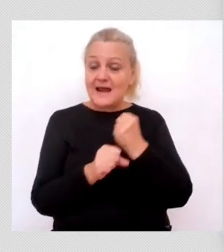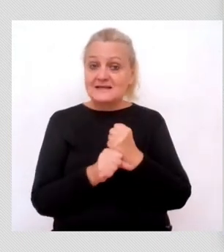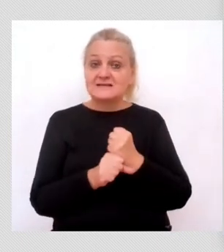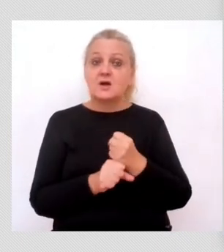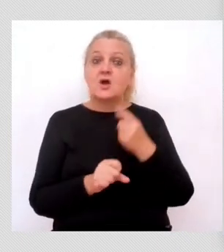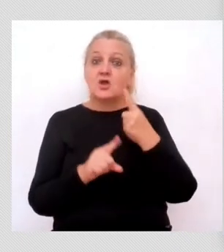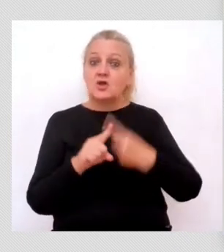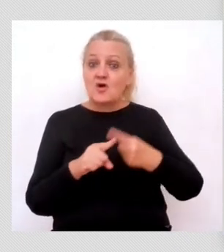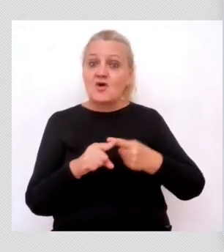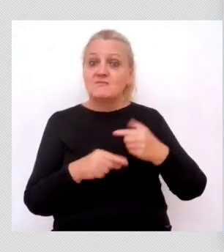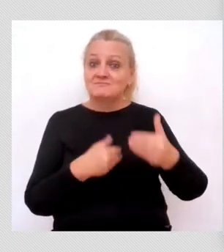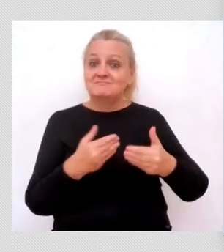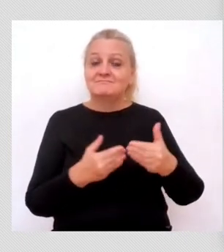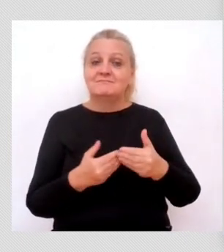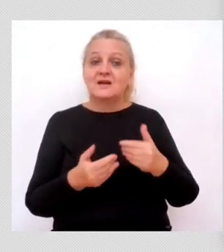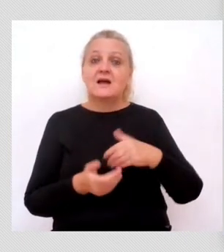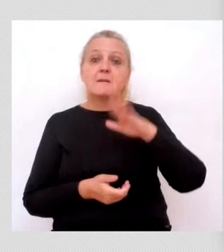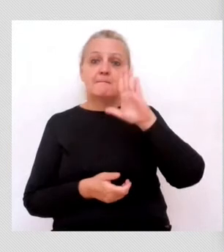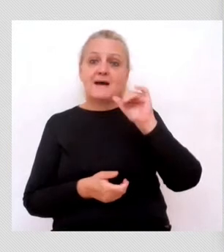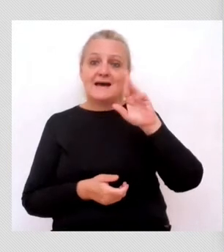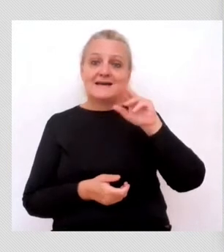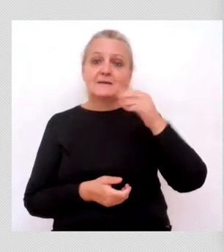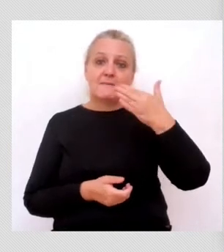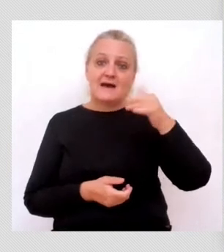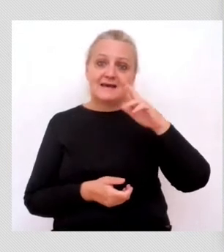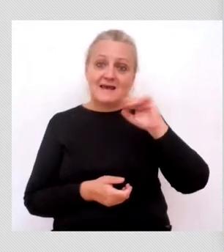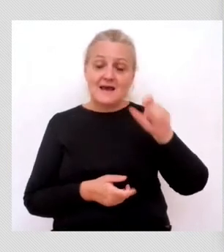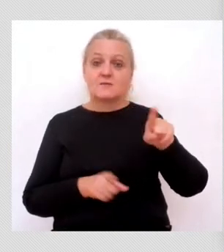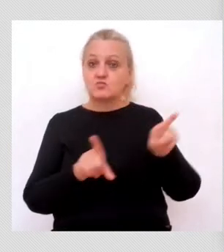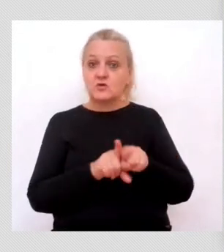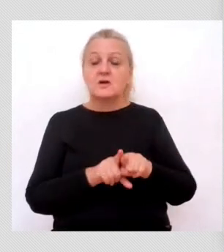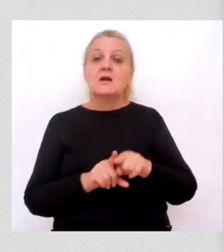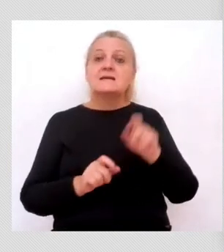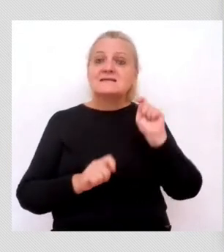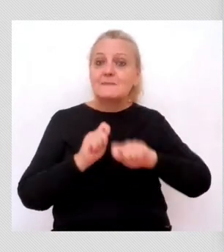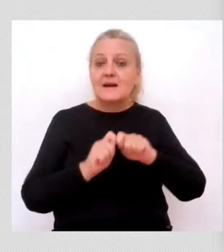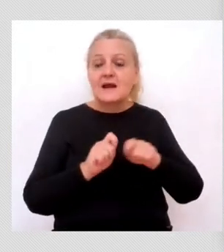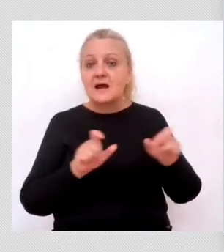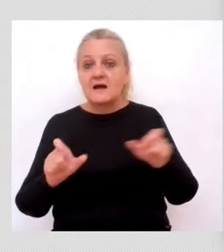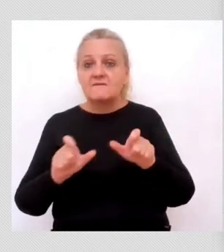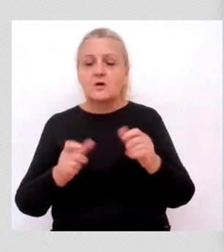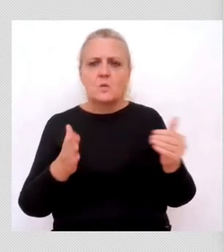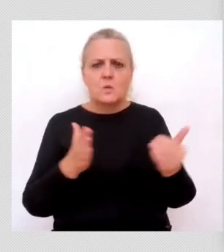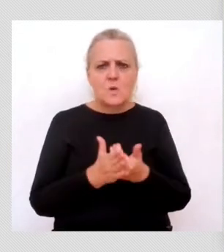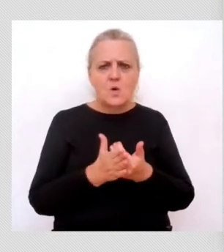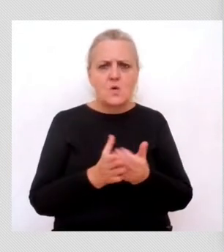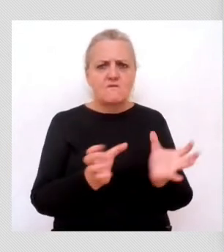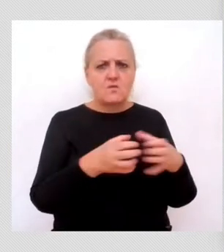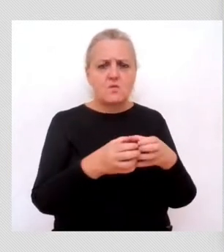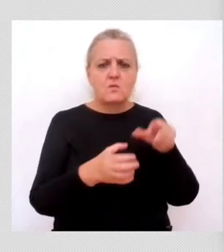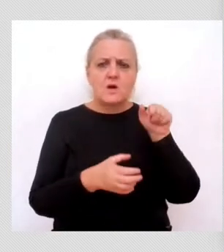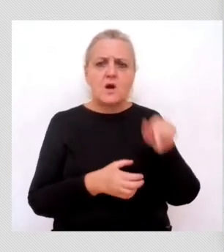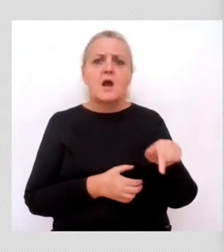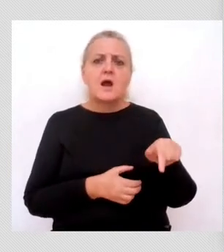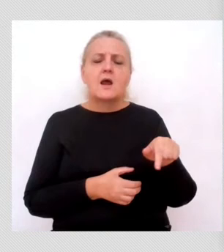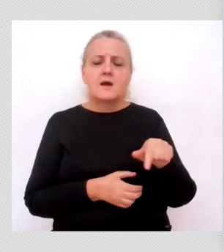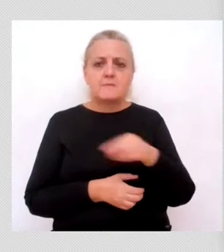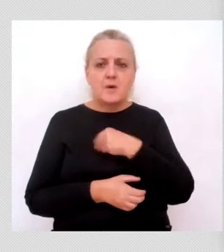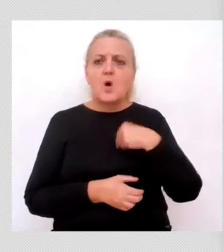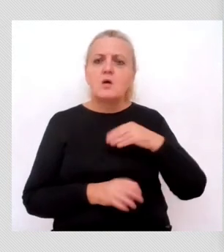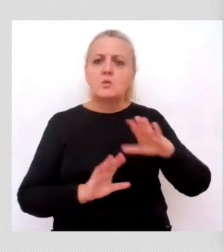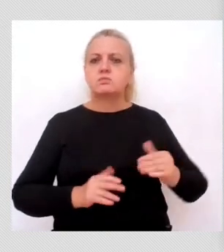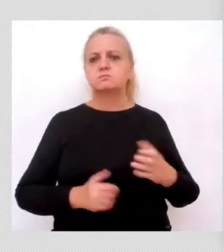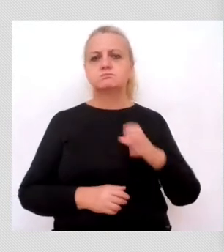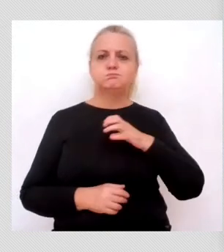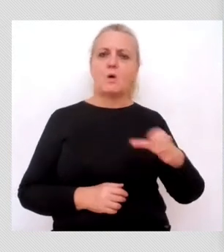tropem Balinta Magiara i śledzić powstawanie nowej kasty w Polsce, to co on nazywa poligarchów. Tych